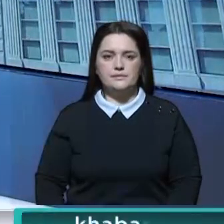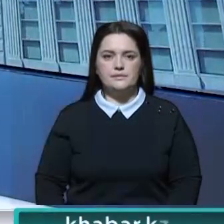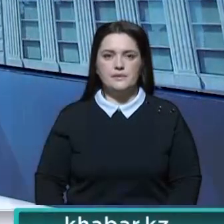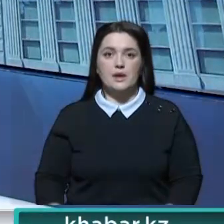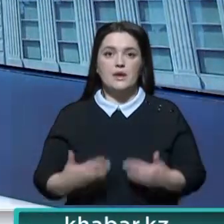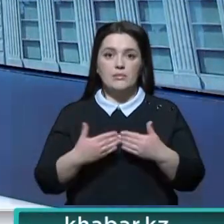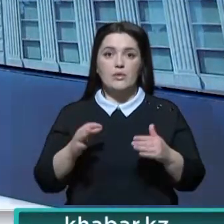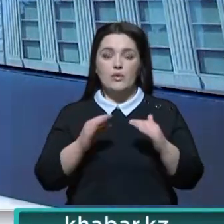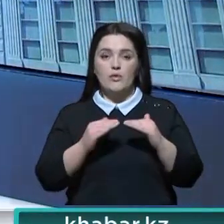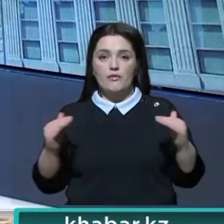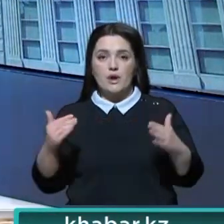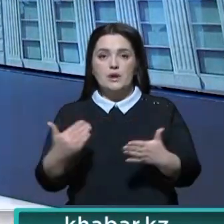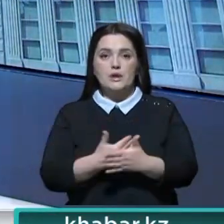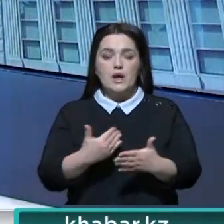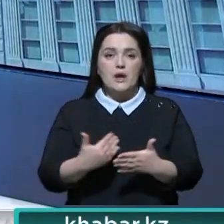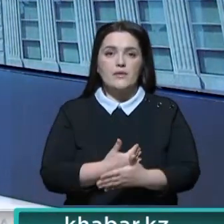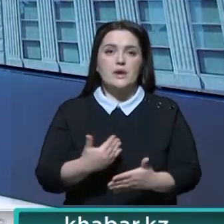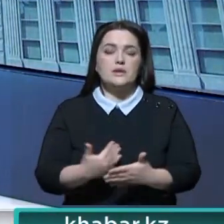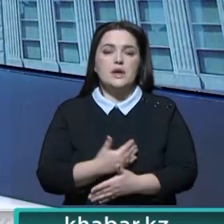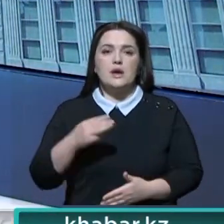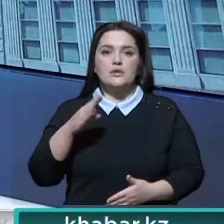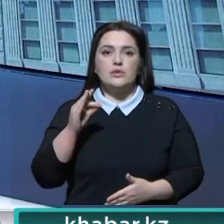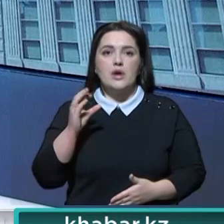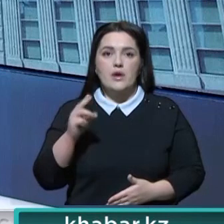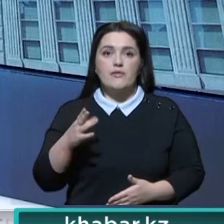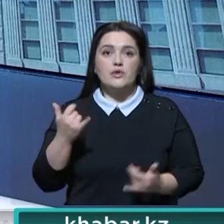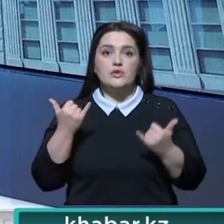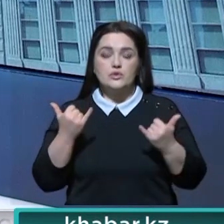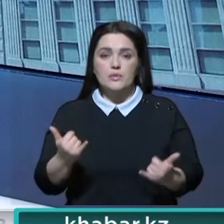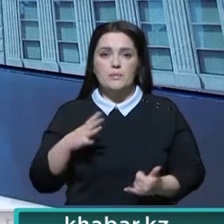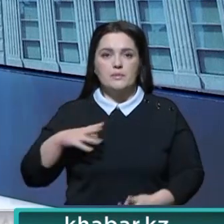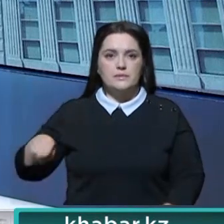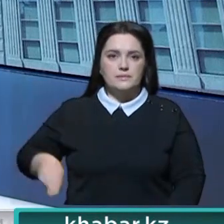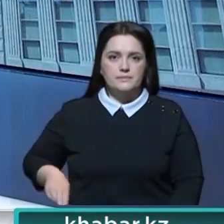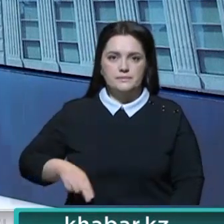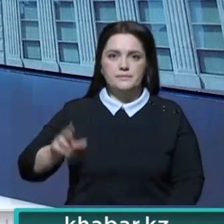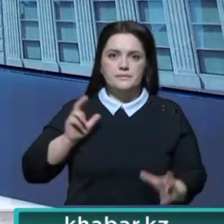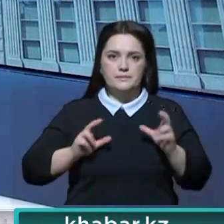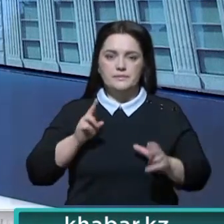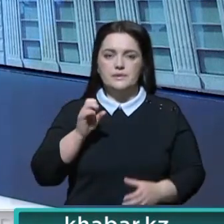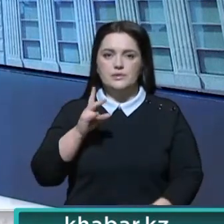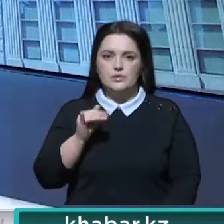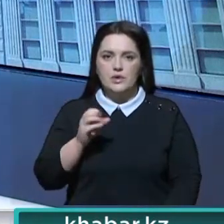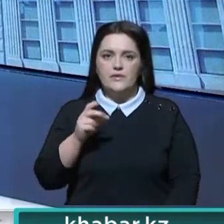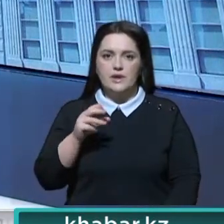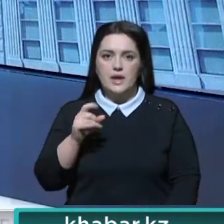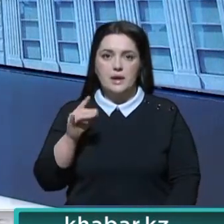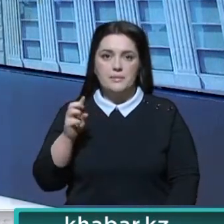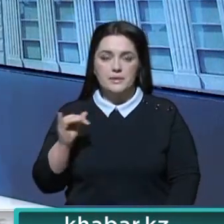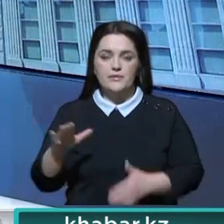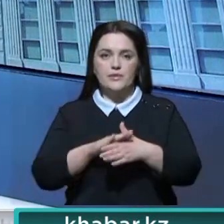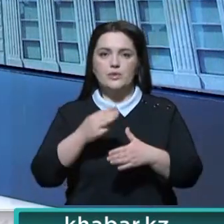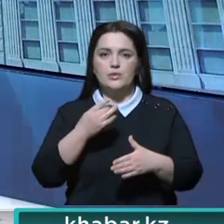И начнем выпуск с официальных новостей. Касым-Жомарт Токаев принял сегодня ректора Казну имени Аль-Фараби Жансейита Туймебаева.